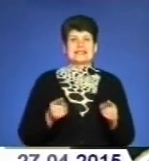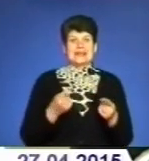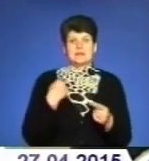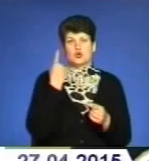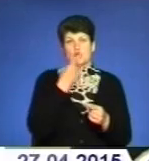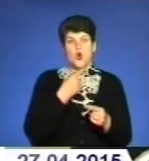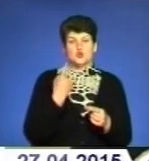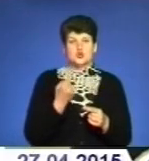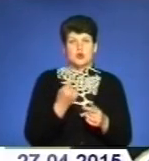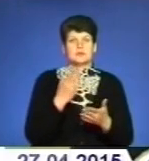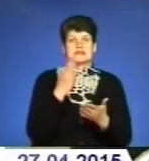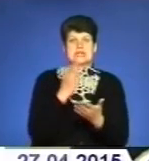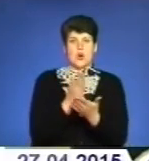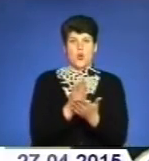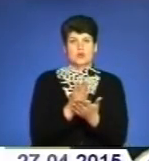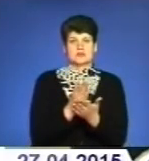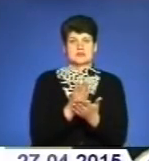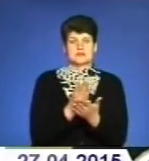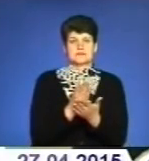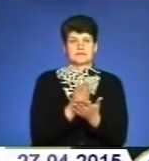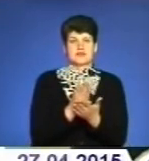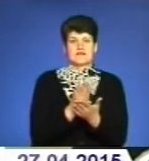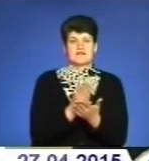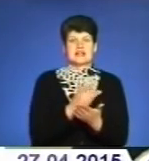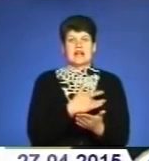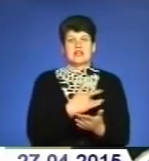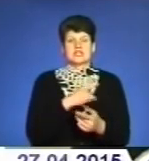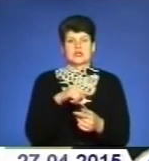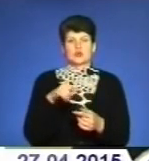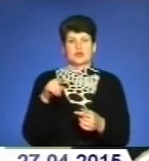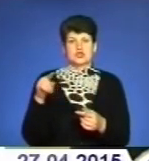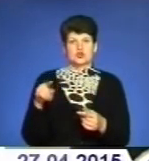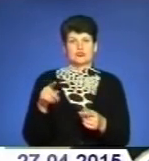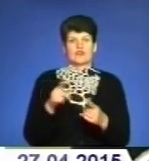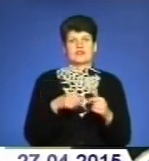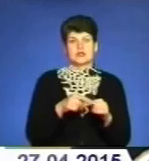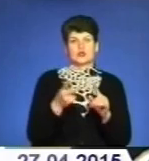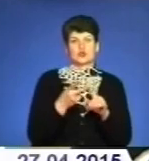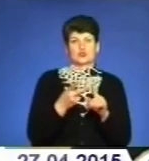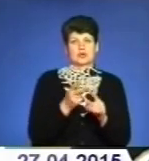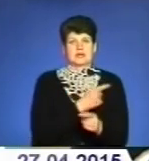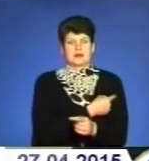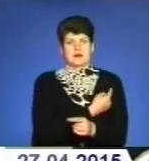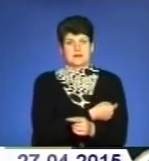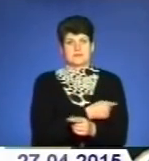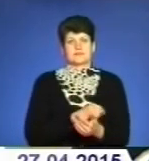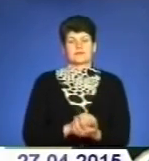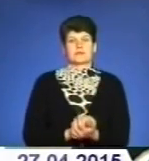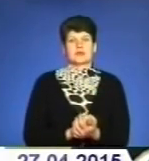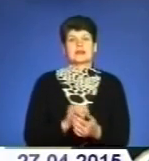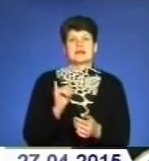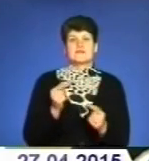особи знаходиться в кардіологічному реанімаційному відділенні 2-ї міської лікарні. Ну,